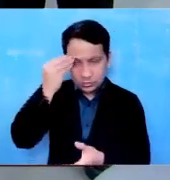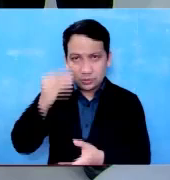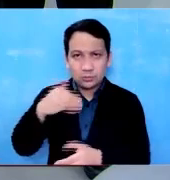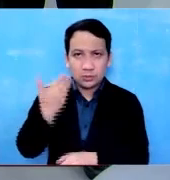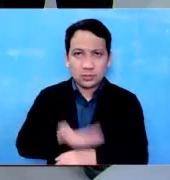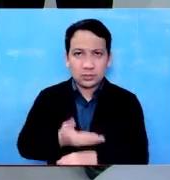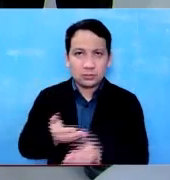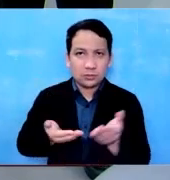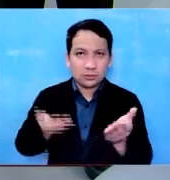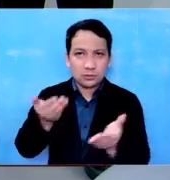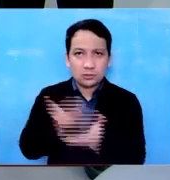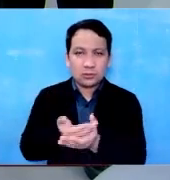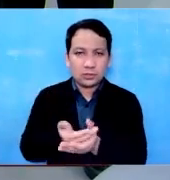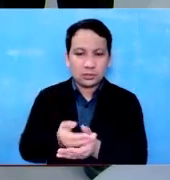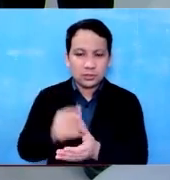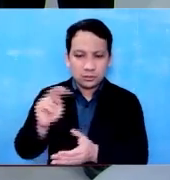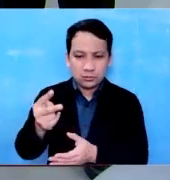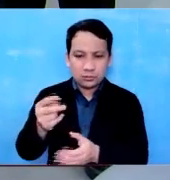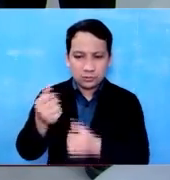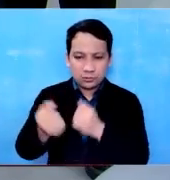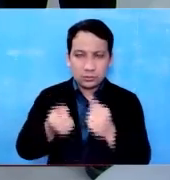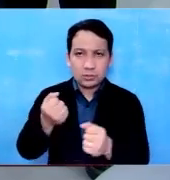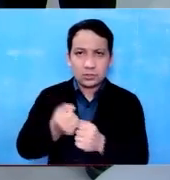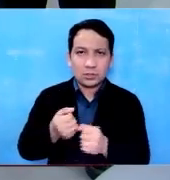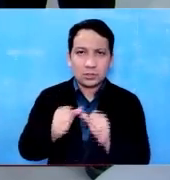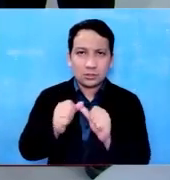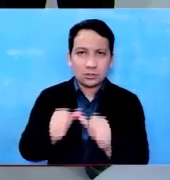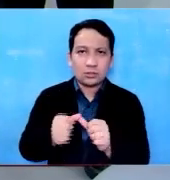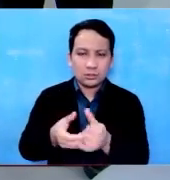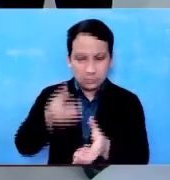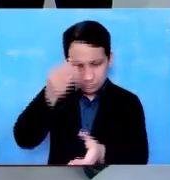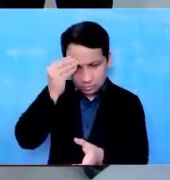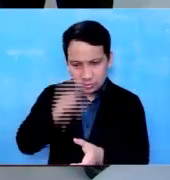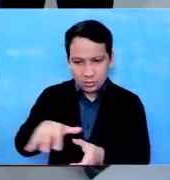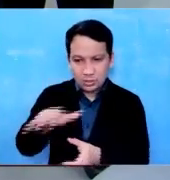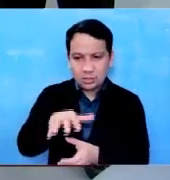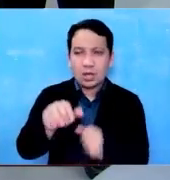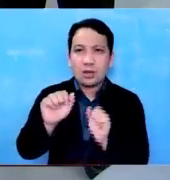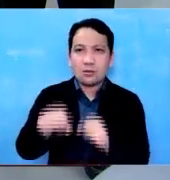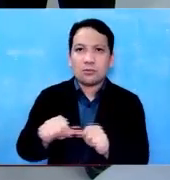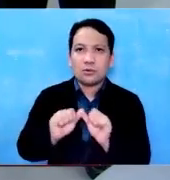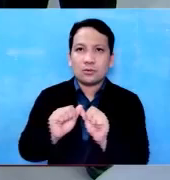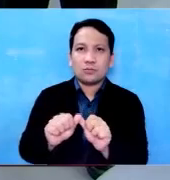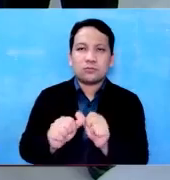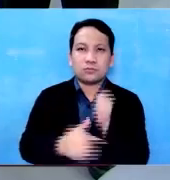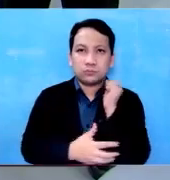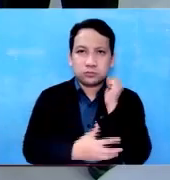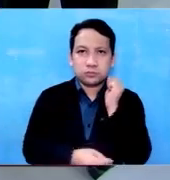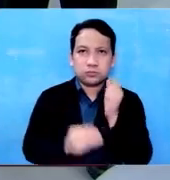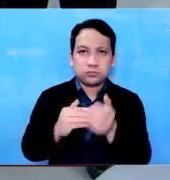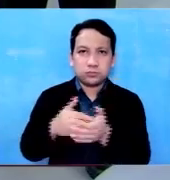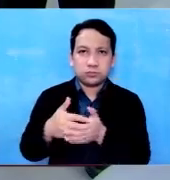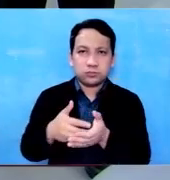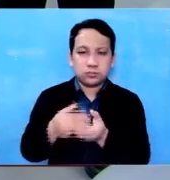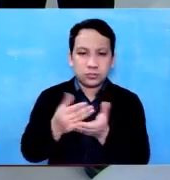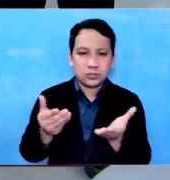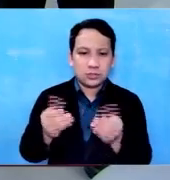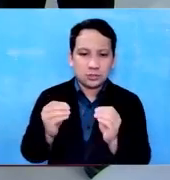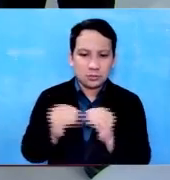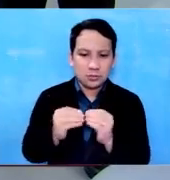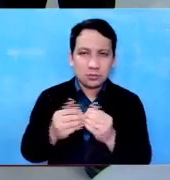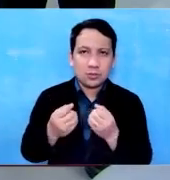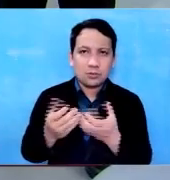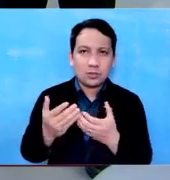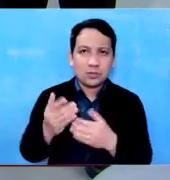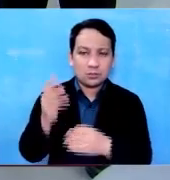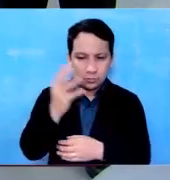dahil sa 2 taon na remote learning. Pero po, para sa mga may hirap na households, mas marami ang nangangamba